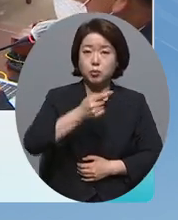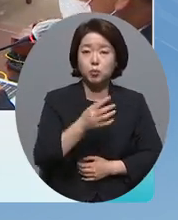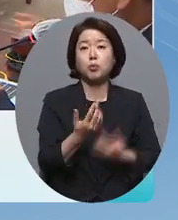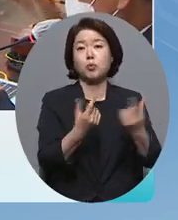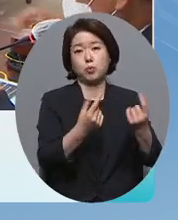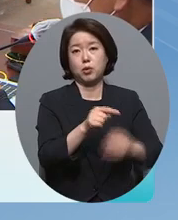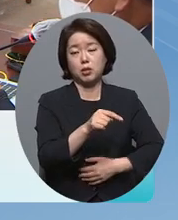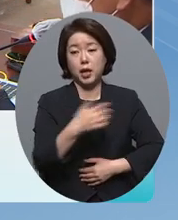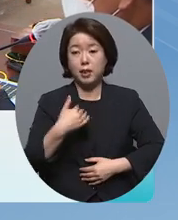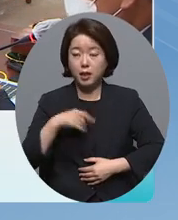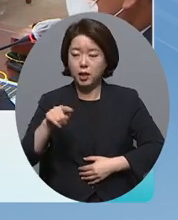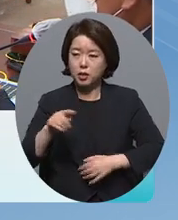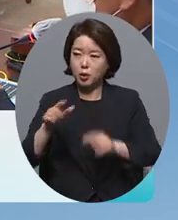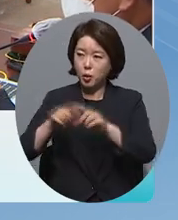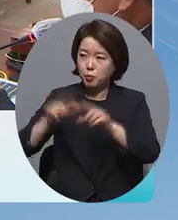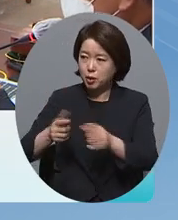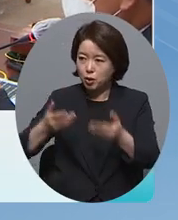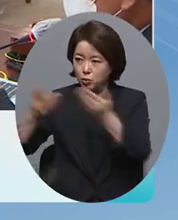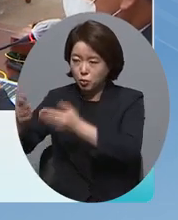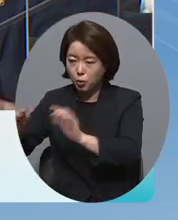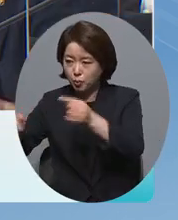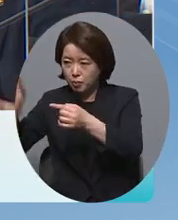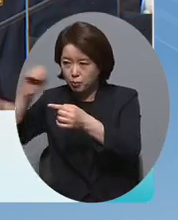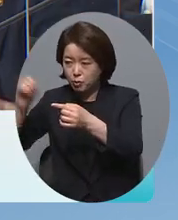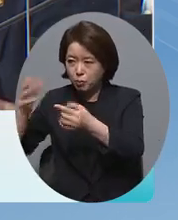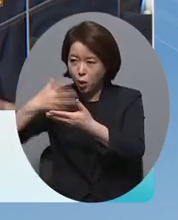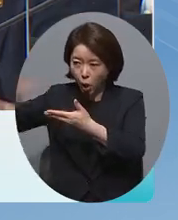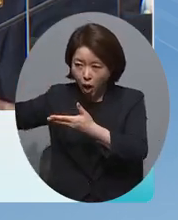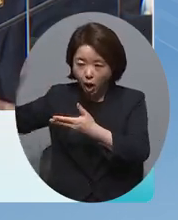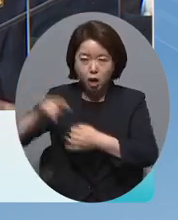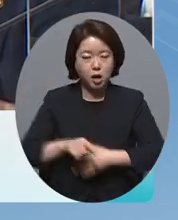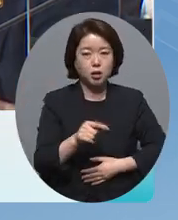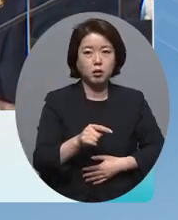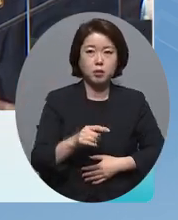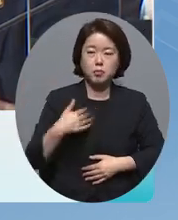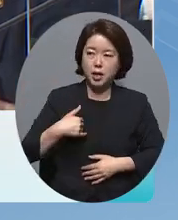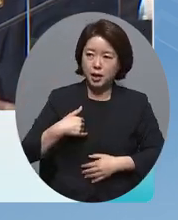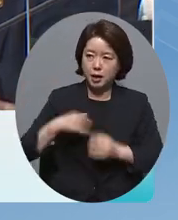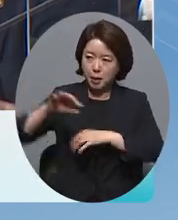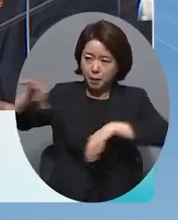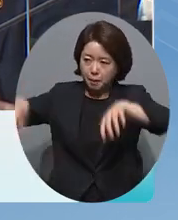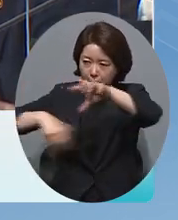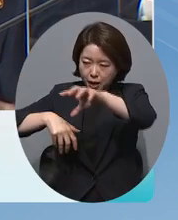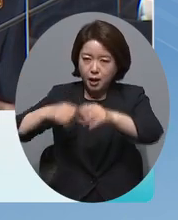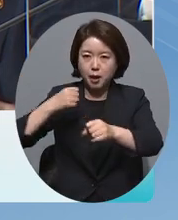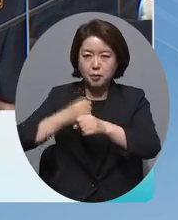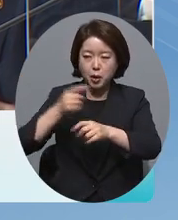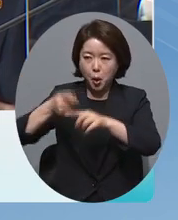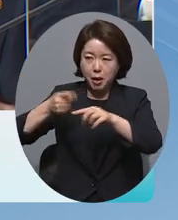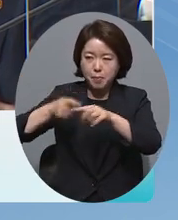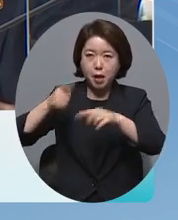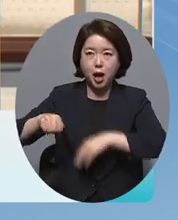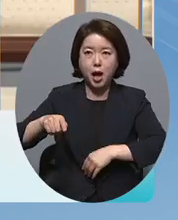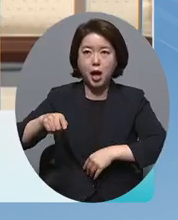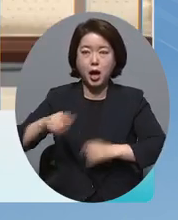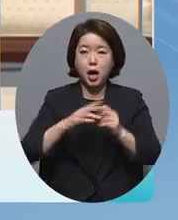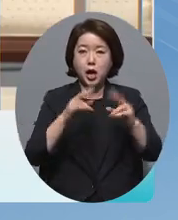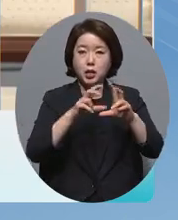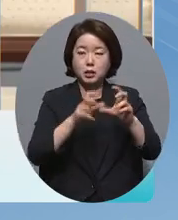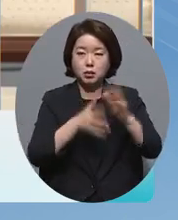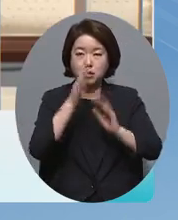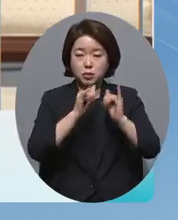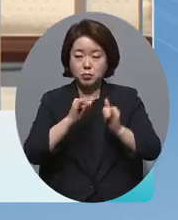내가 이것을 민간에게 100% 줬다면 민간이 다 수익을 가져가는 거지만 이것을 제가 개별 방식을 바꿔서 반 정도를 제가